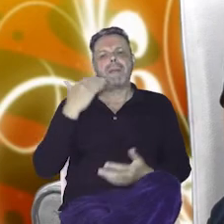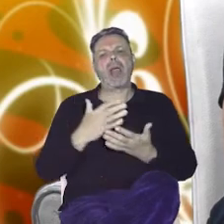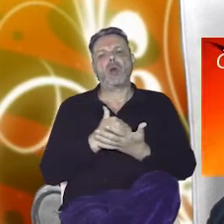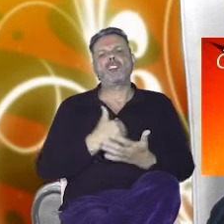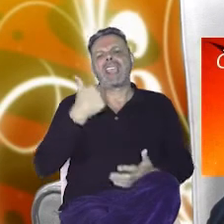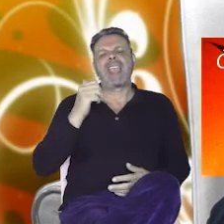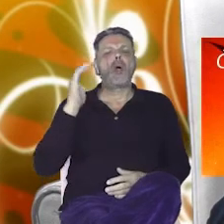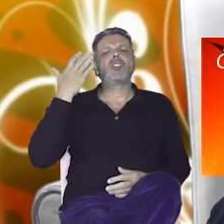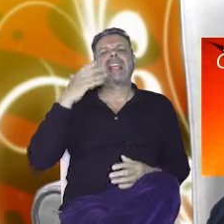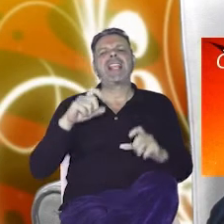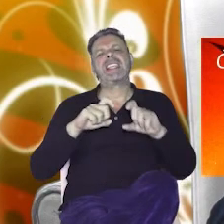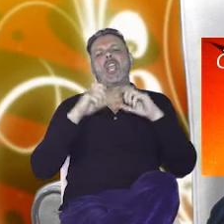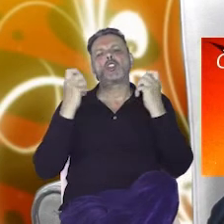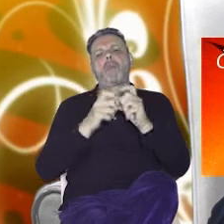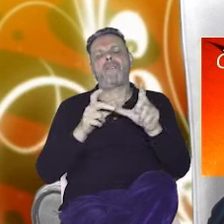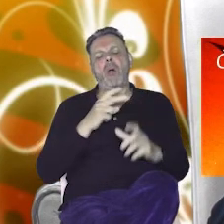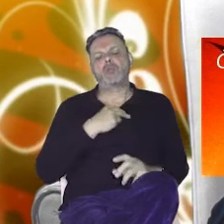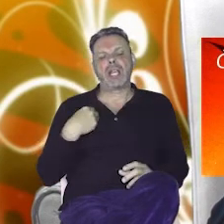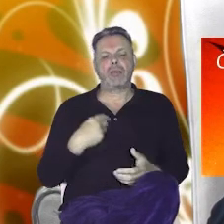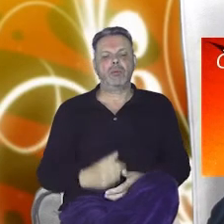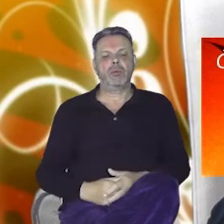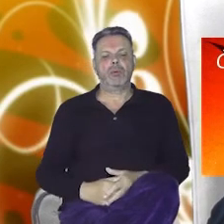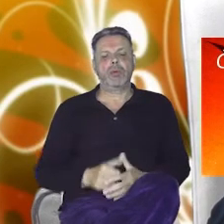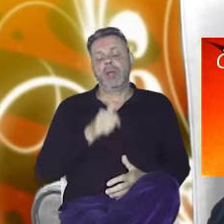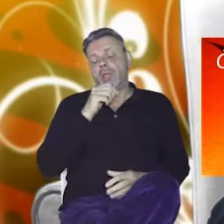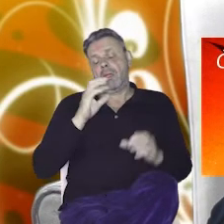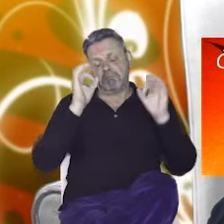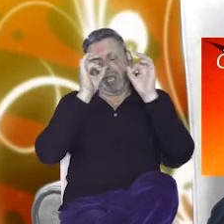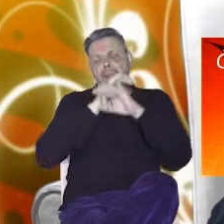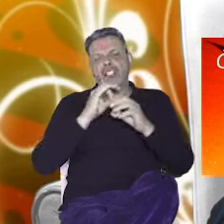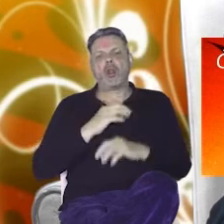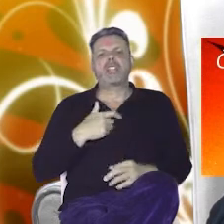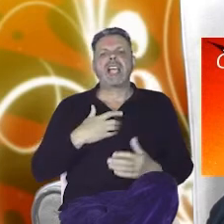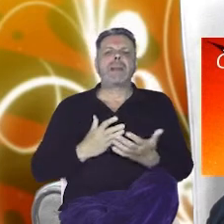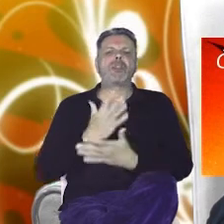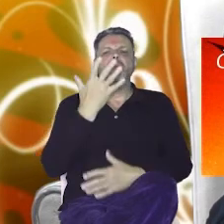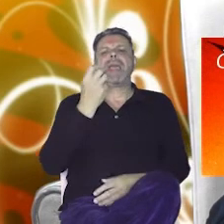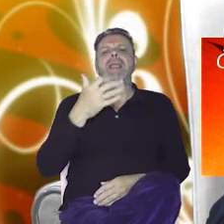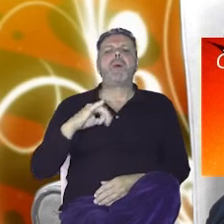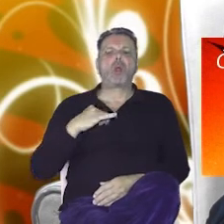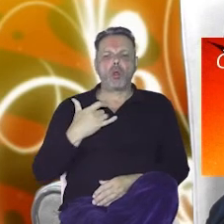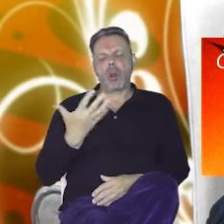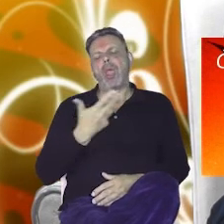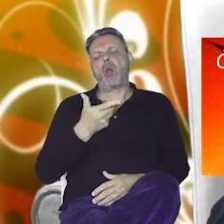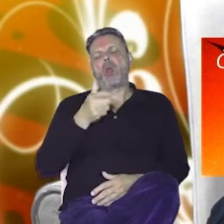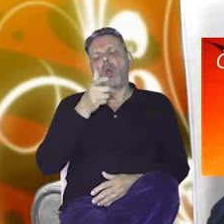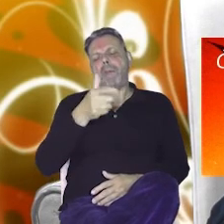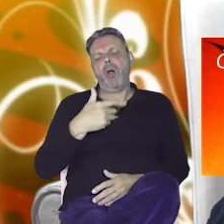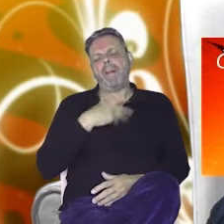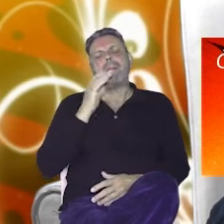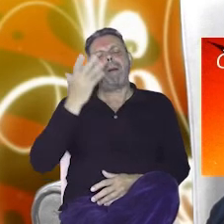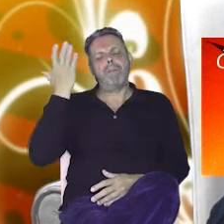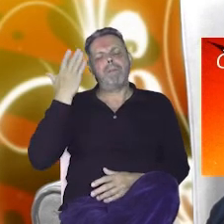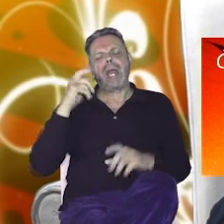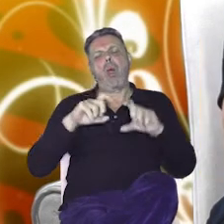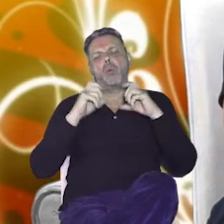od gradskih domova u gradu Zagrebu i nažalost ja sam kroz 5,5 godina koliko je ona tamo boravila uočila